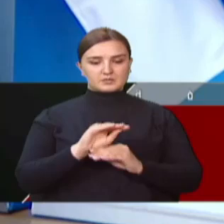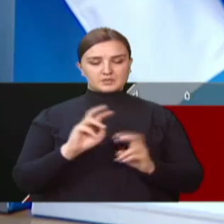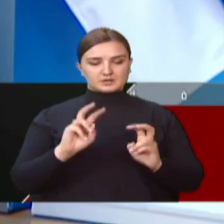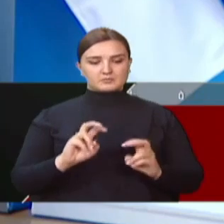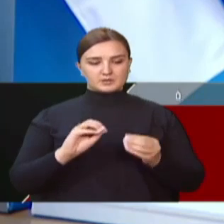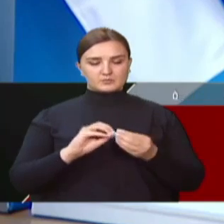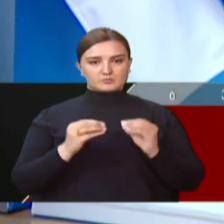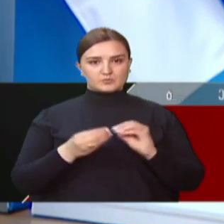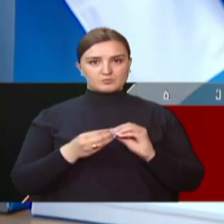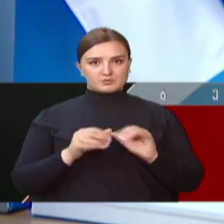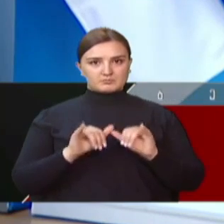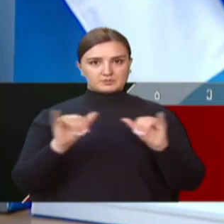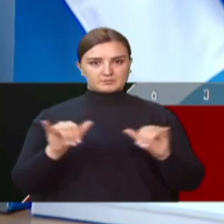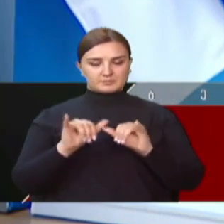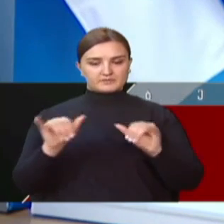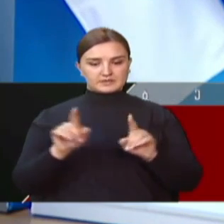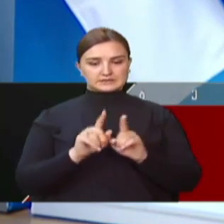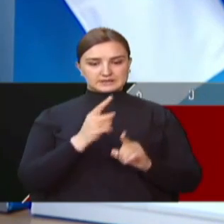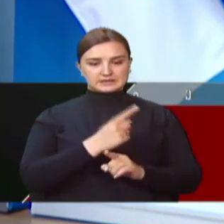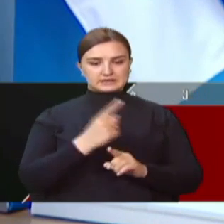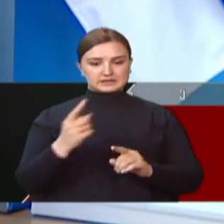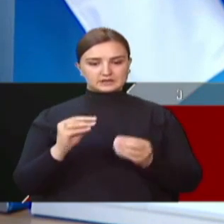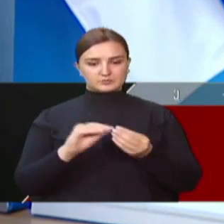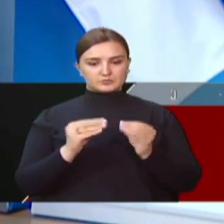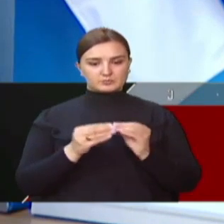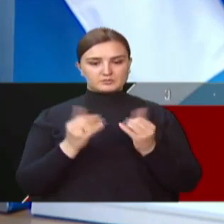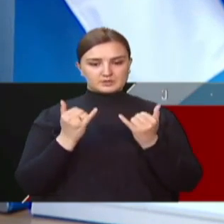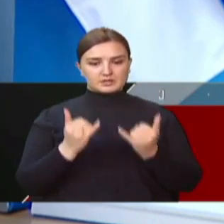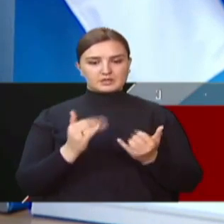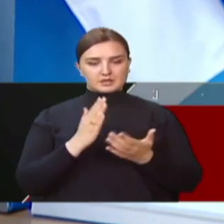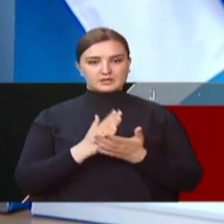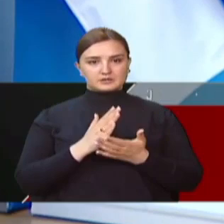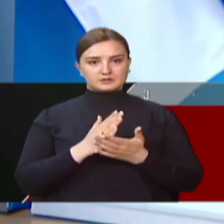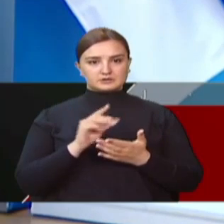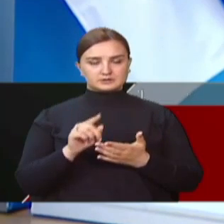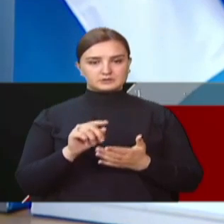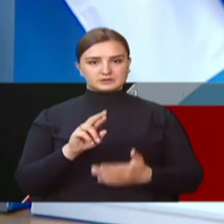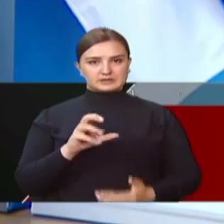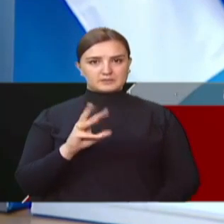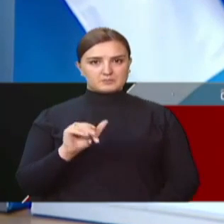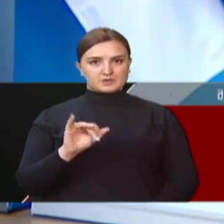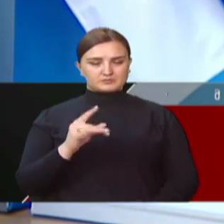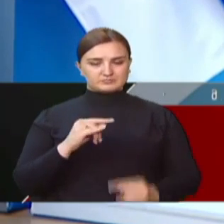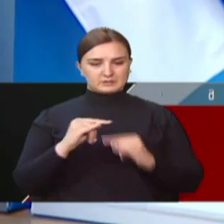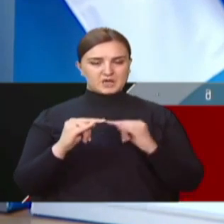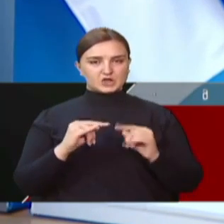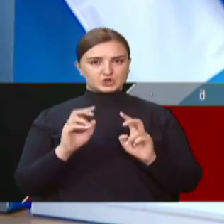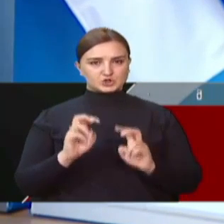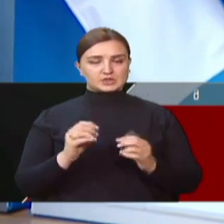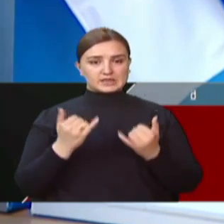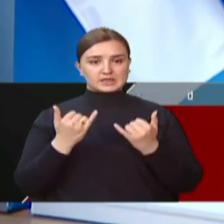პრობლემები გამოეწვია და ასეთი ერთ-ერთი პრობლემა ახლა აგერ არის დემარში. შესაბამისად,